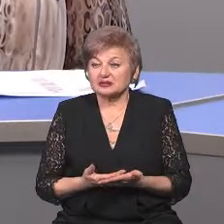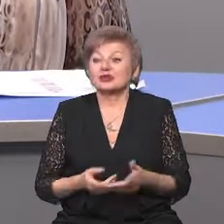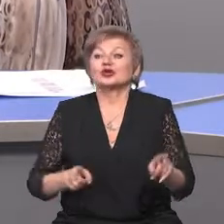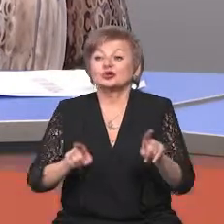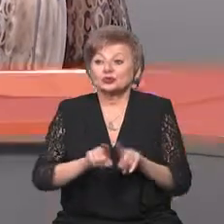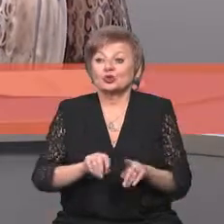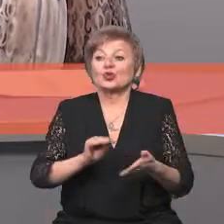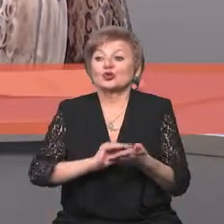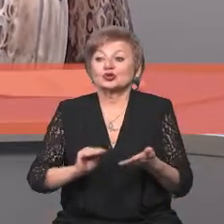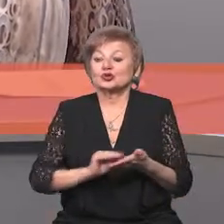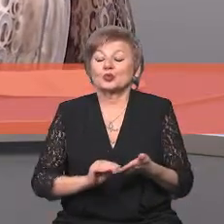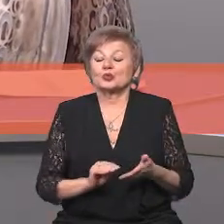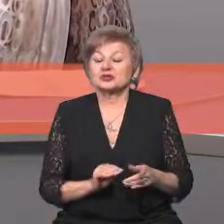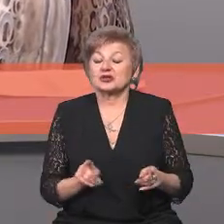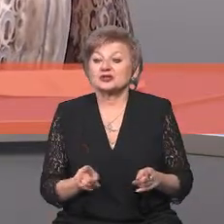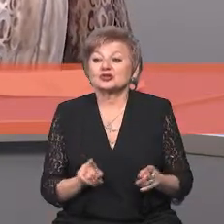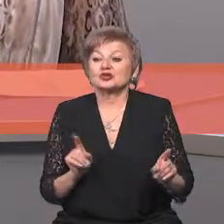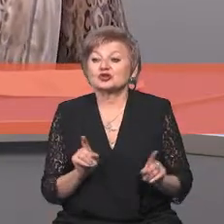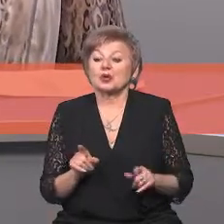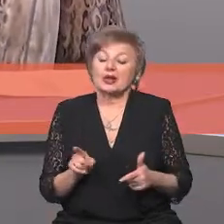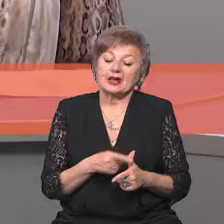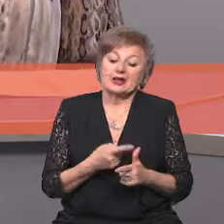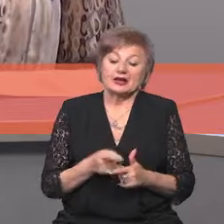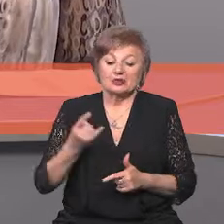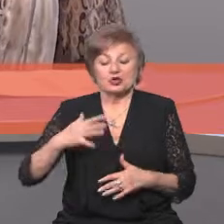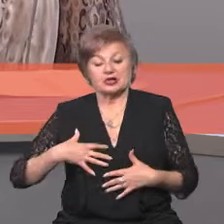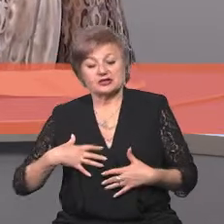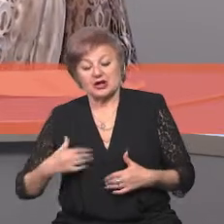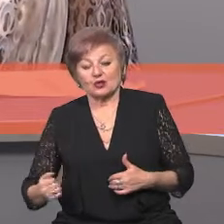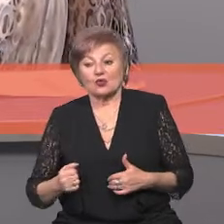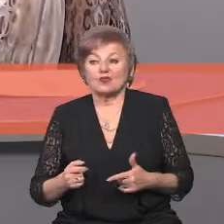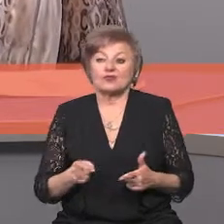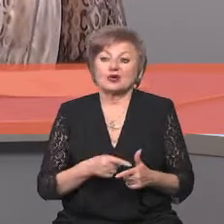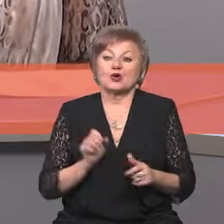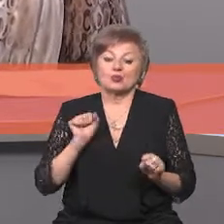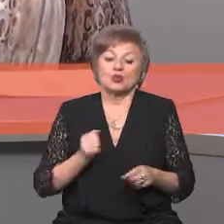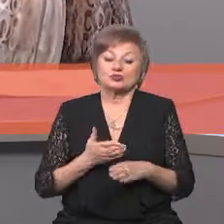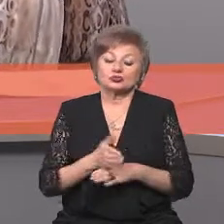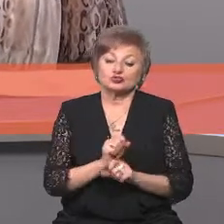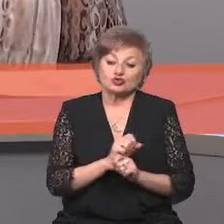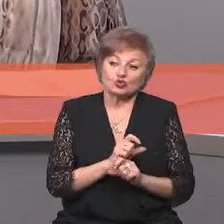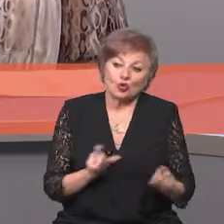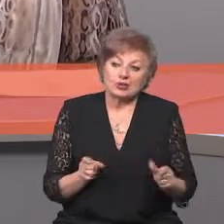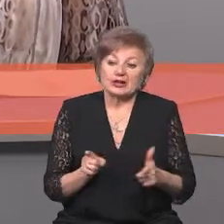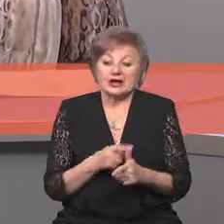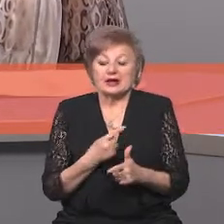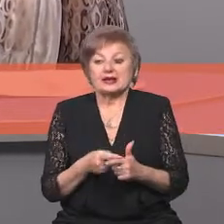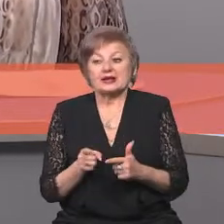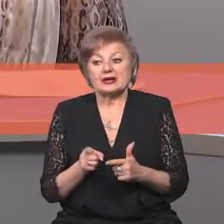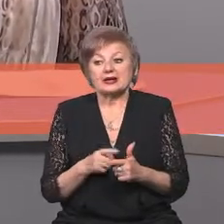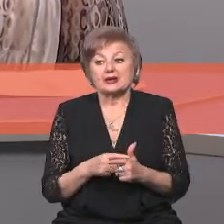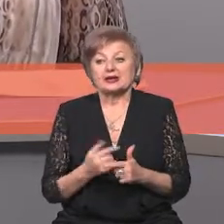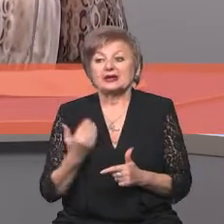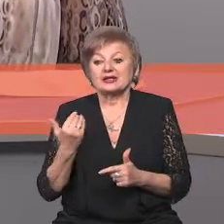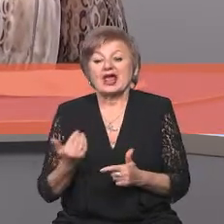теж написано, що пишеться. Або дитина здорова, або може відвідувати заклад освіти, або